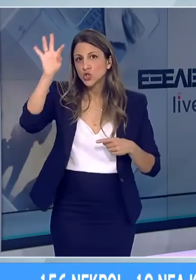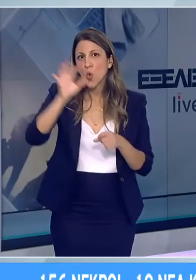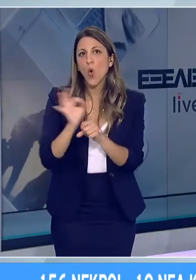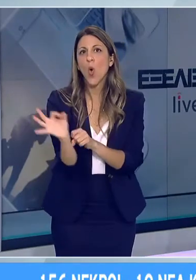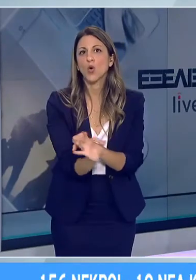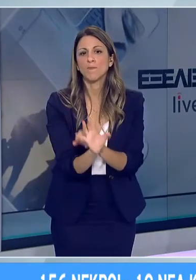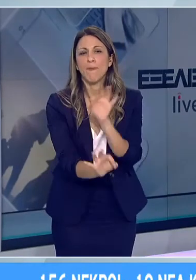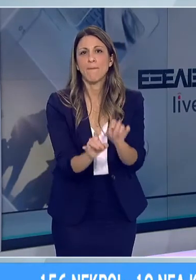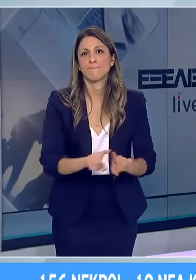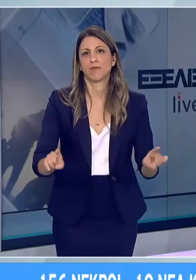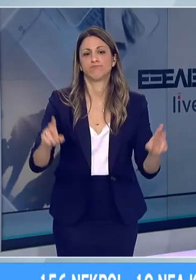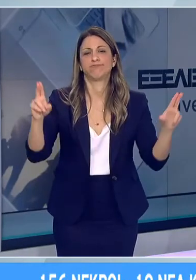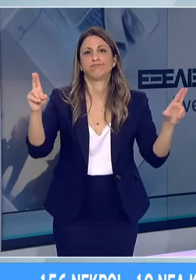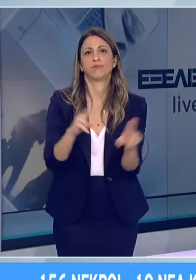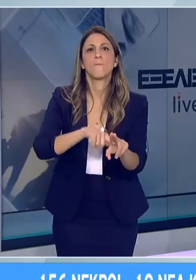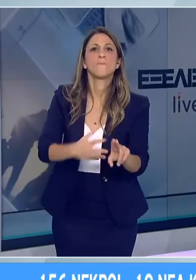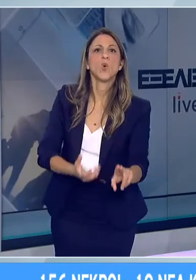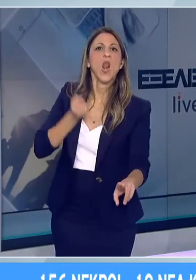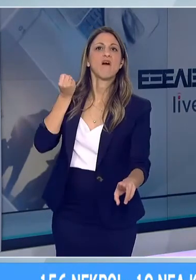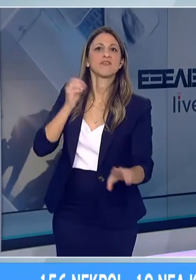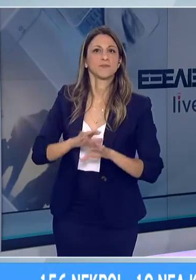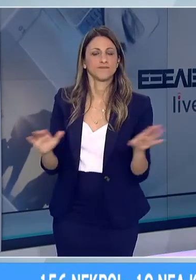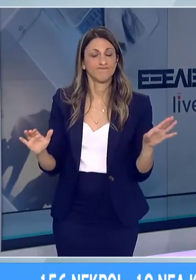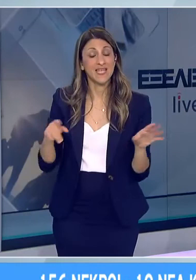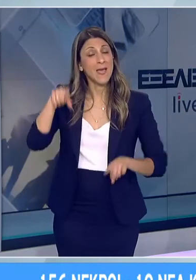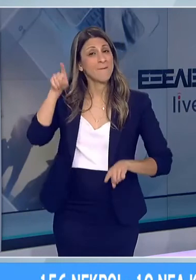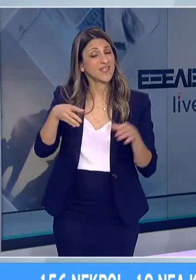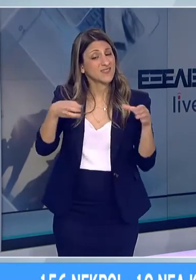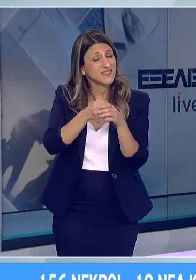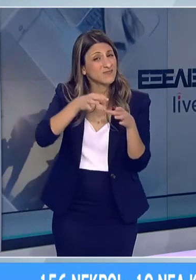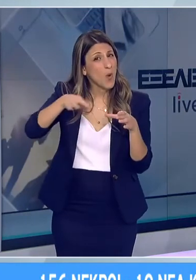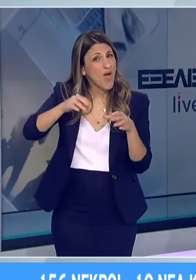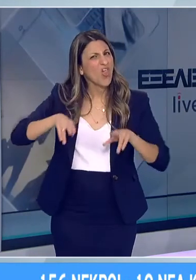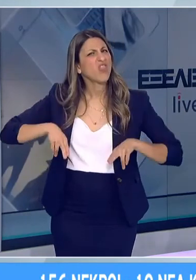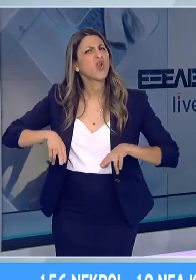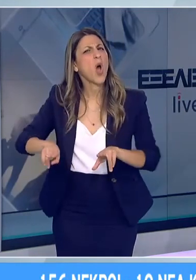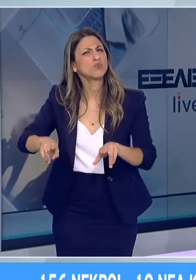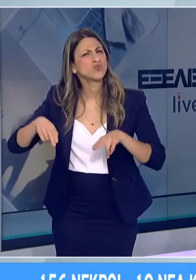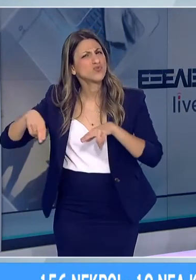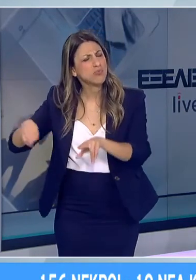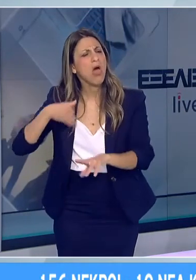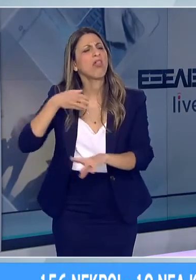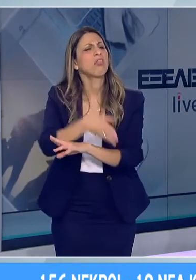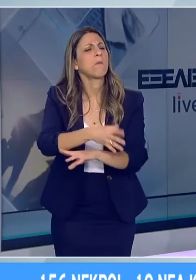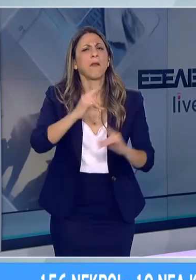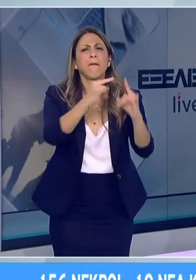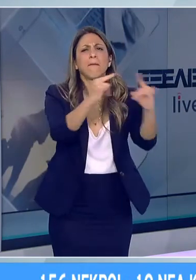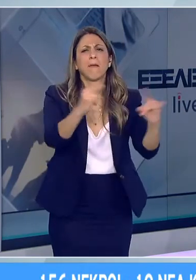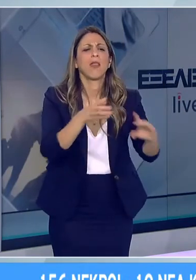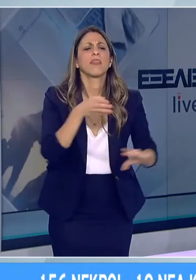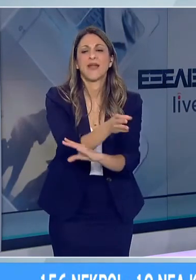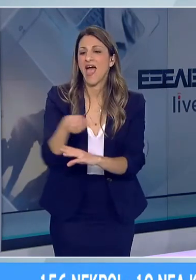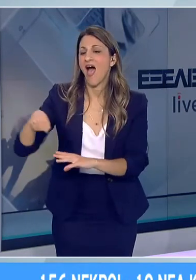επιπτώσεις. Όμως, γιατί ευάλωτες ομάδες του πληθυσμού, οι οποίες διαβιούν στους δρόμους και δεν προσέρχονται εύκολα σε κλειστές δομές, μένουν χωρίς